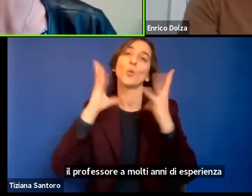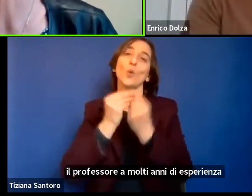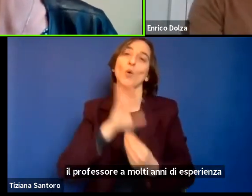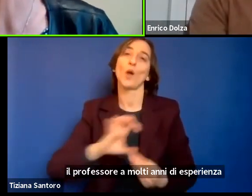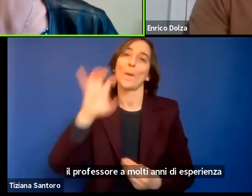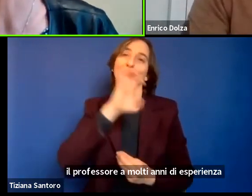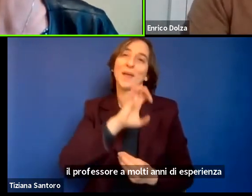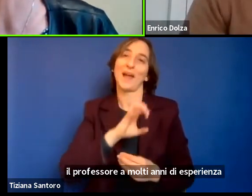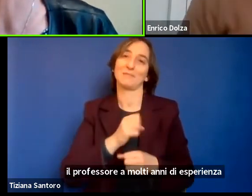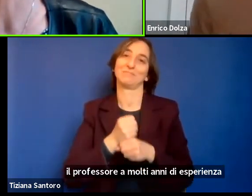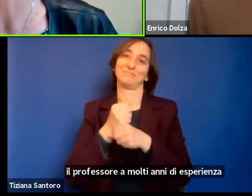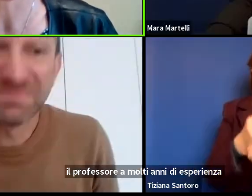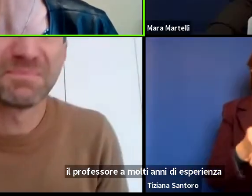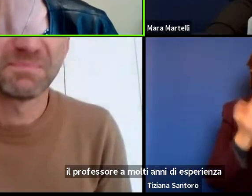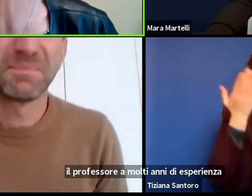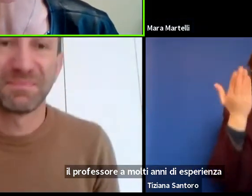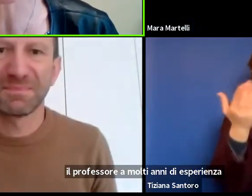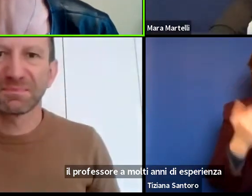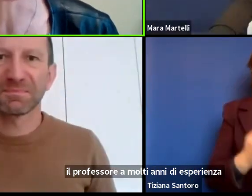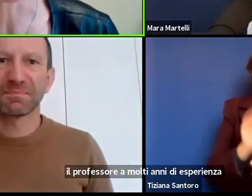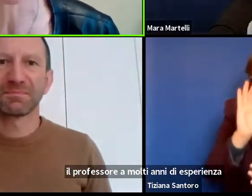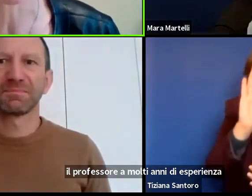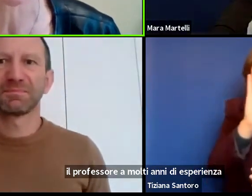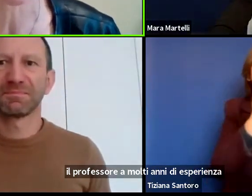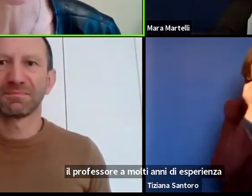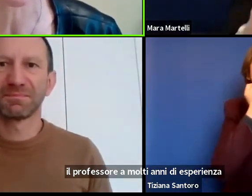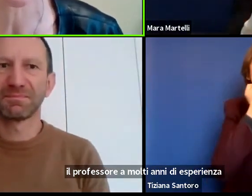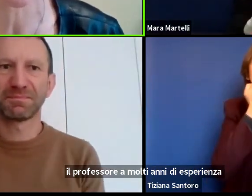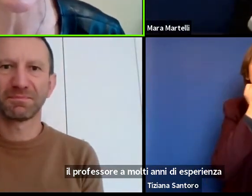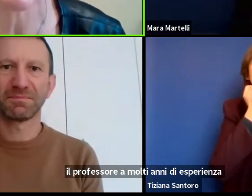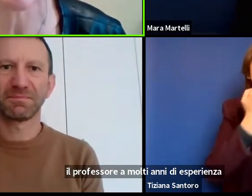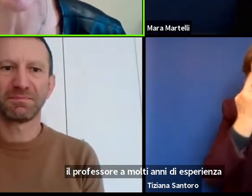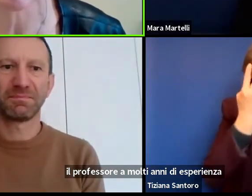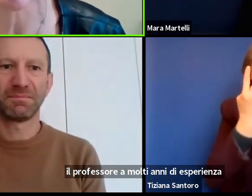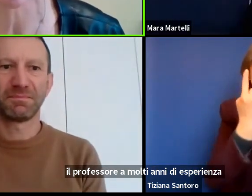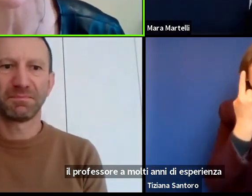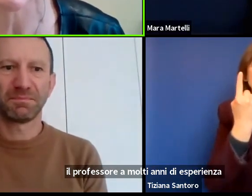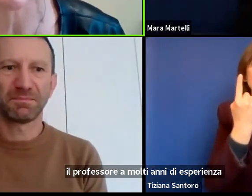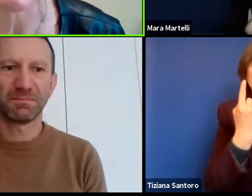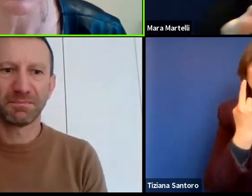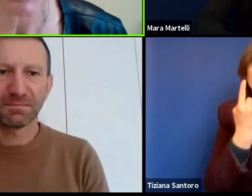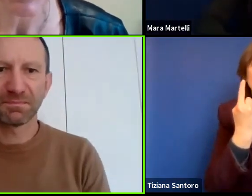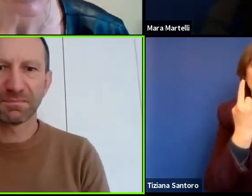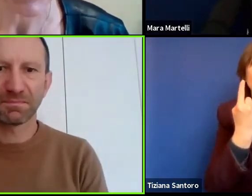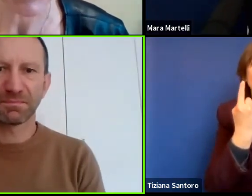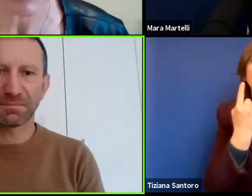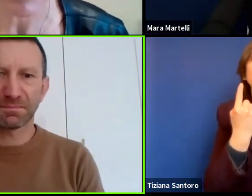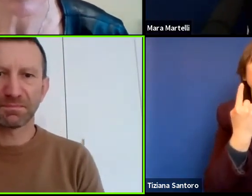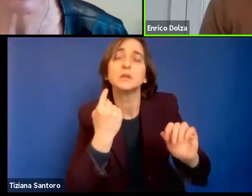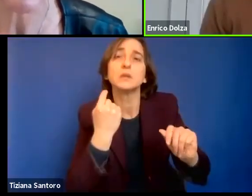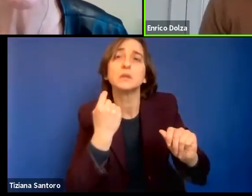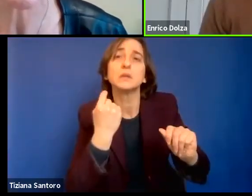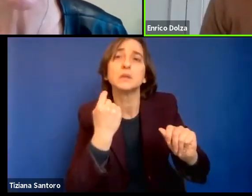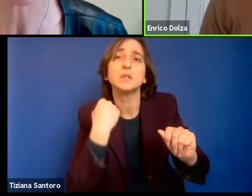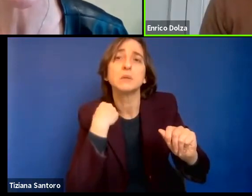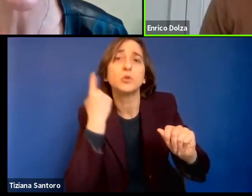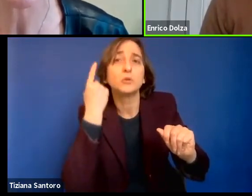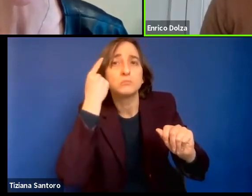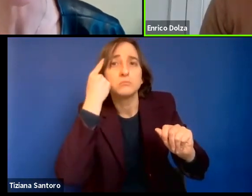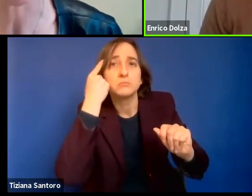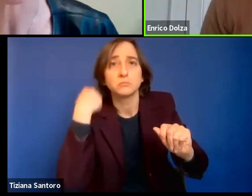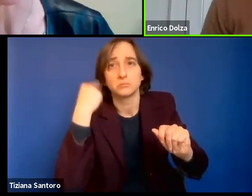Prego. Ah, scusate, chiedo scusa solo un attimo, volevo ricordare per chi si